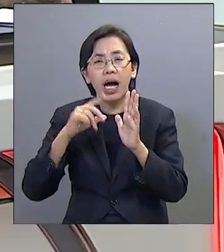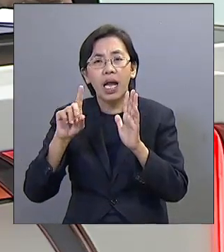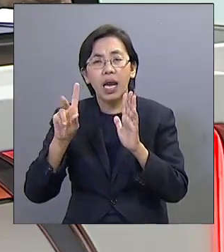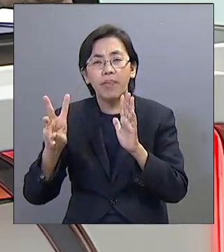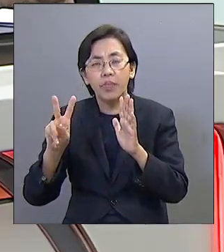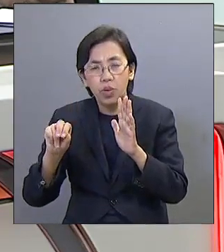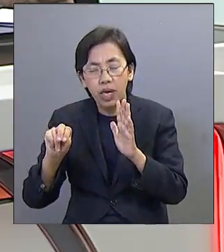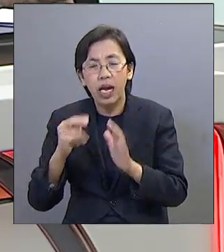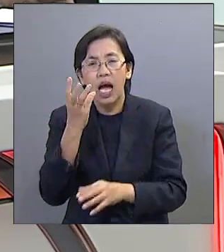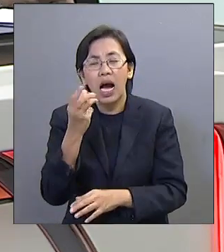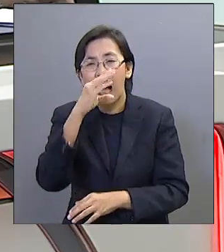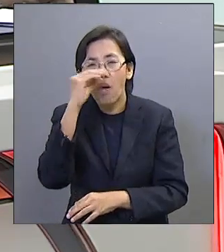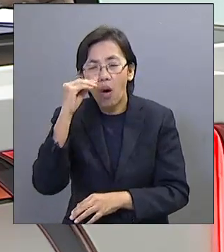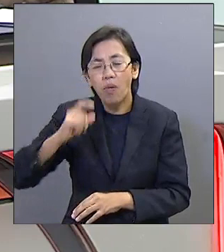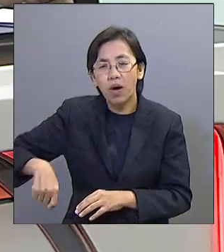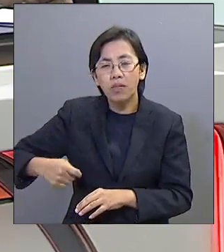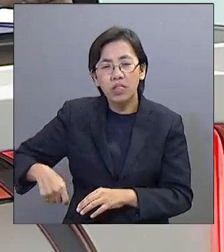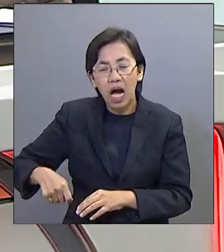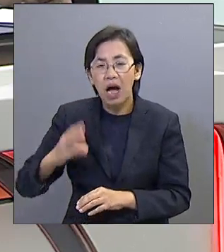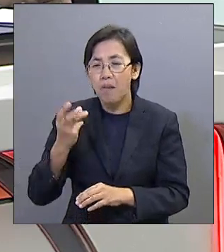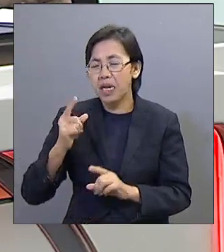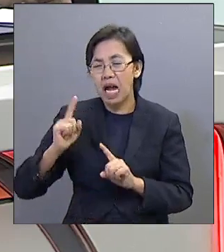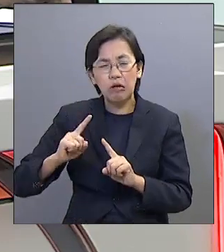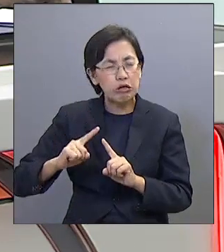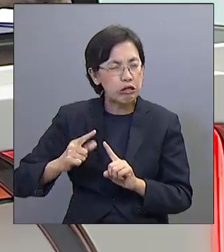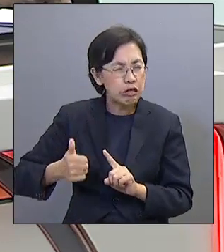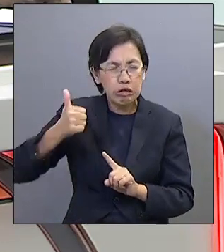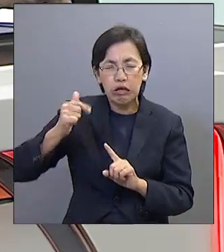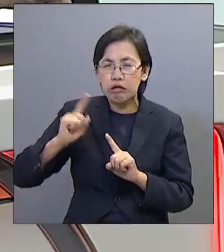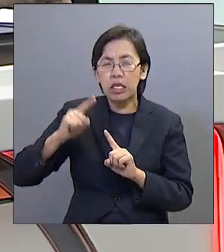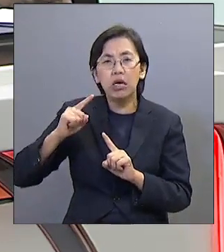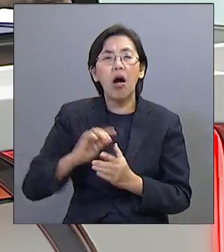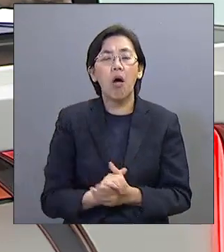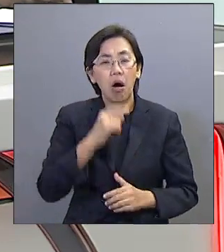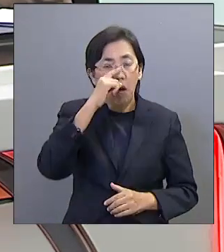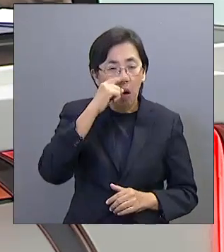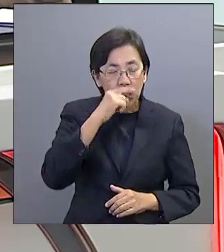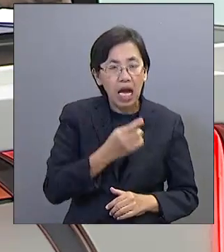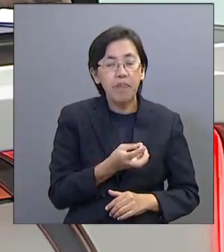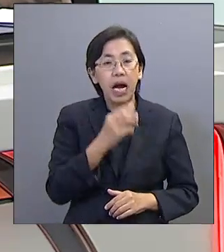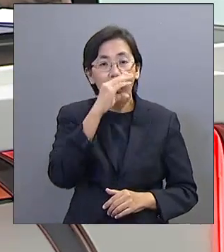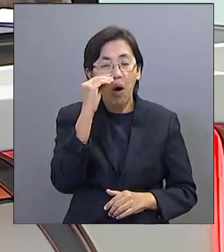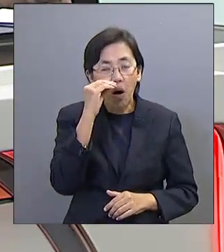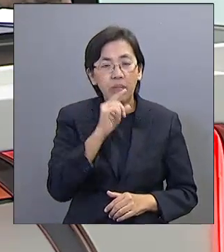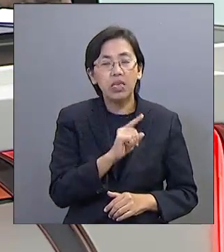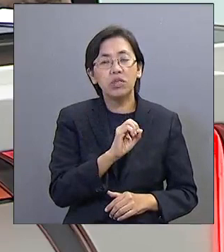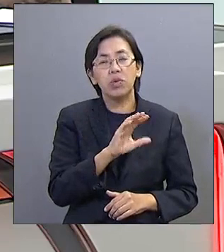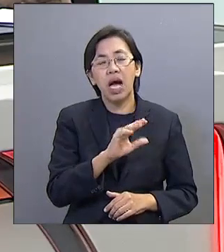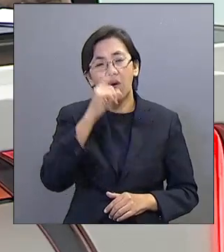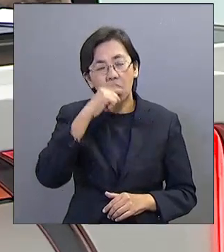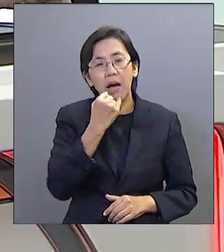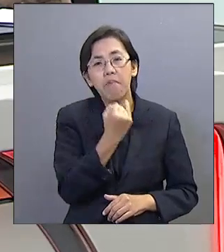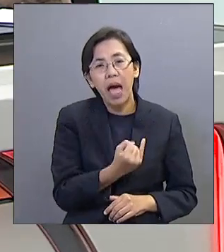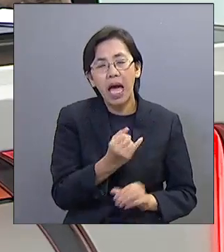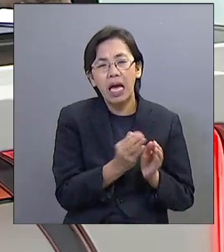กัมพูชาคว้ารางวัลข้าวที่ดีที่สุดในโลกแชมป์เก่า 7สมัยอย่างข้าวหอมมะลิ 105ของไทยเนี่ยพ่ายไป